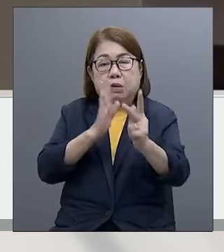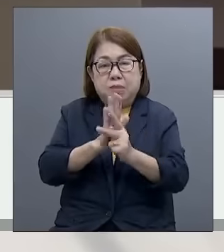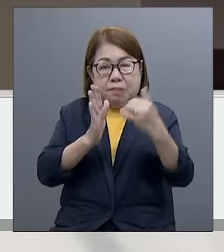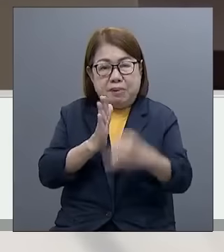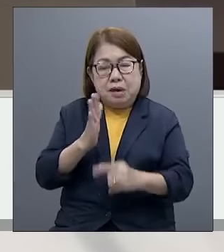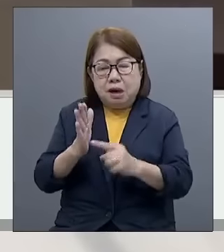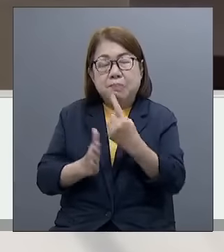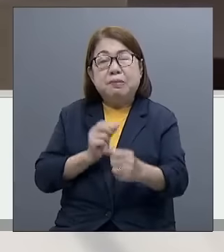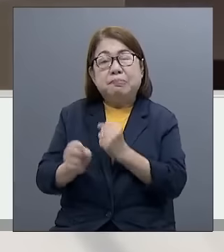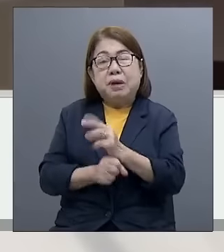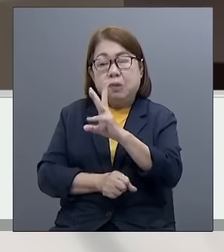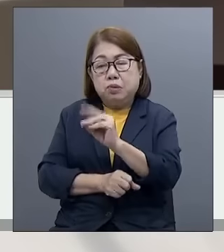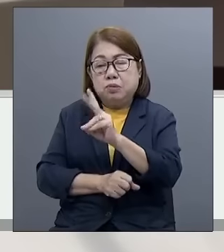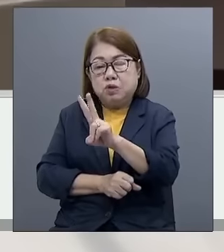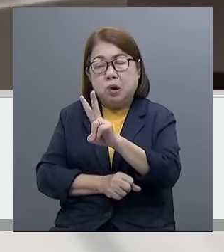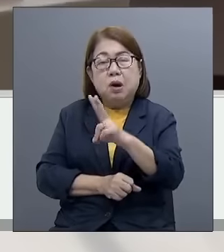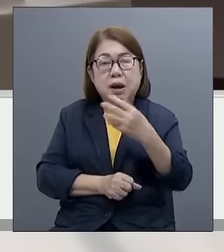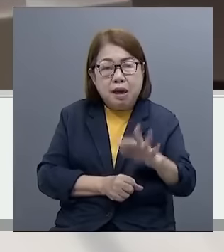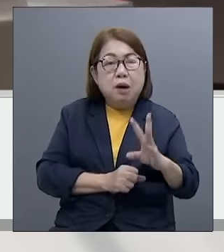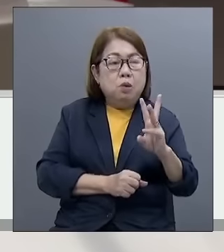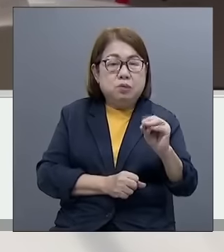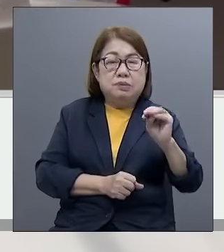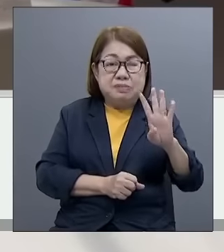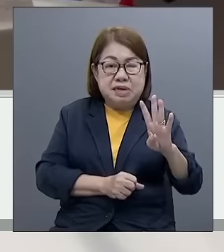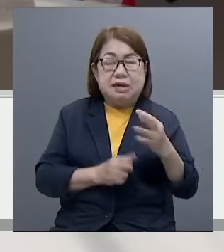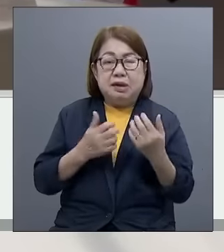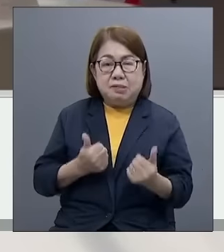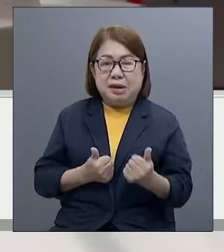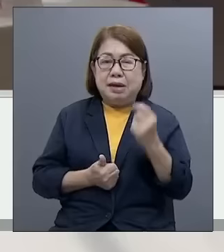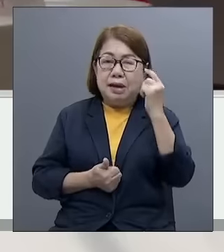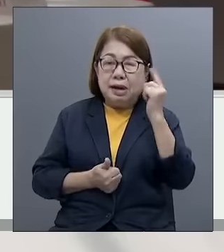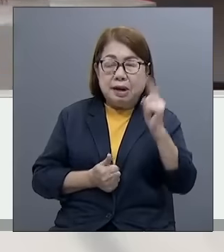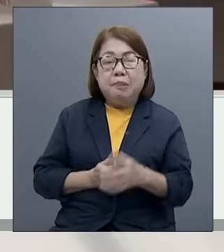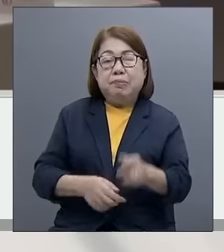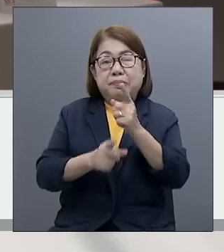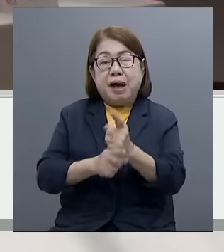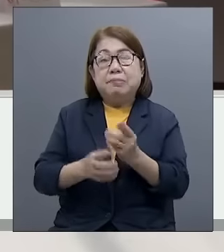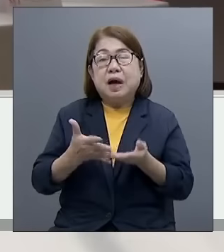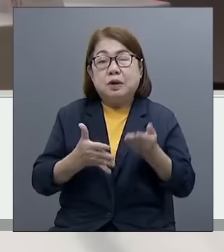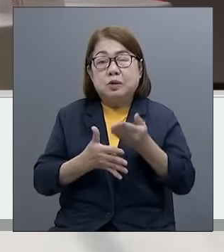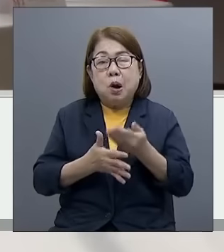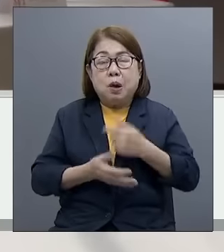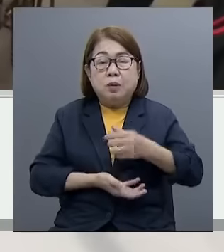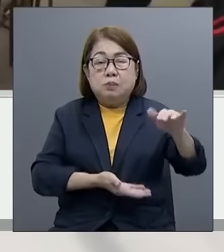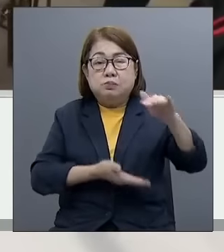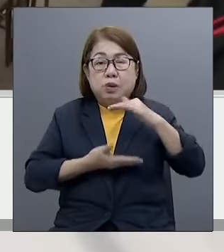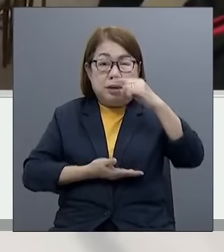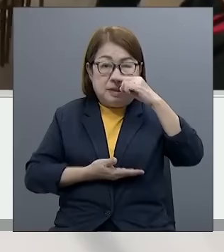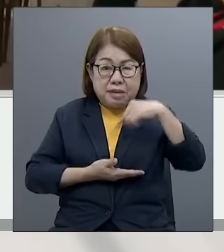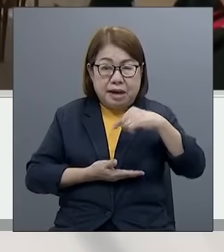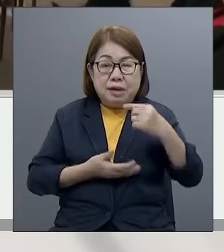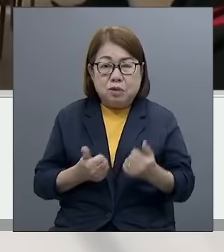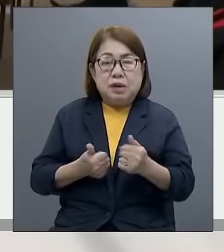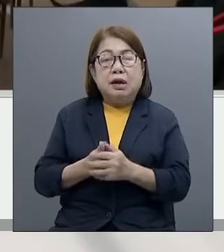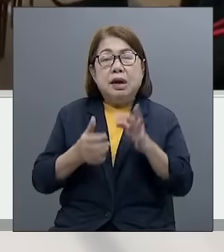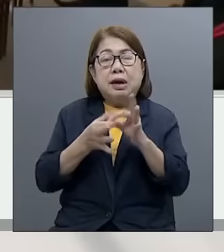และ 2564นะคะซึ่งก็อาจจะทำให้พูดได้ง่ายๆว่าในกระบวนการได้คืนมานั้นยังไม่ได้อยู่ในขั้นของการส่ง